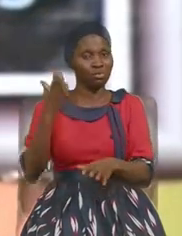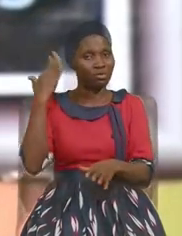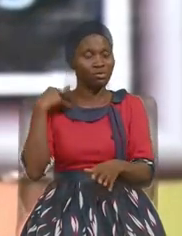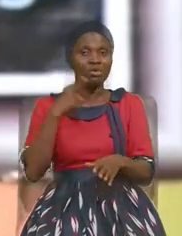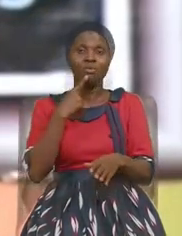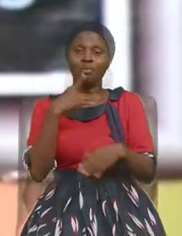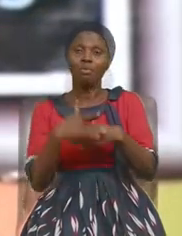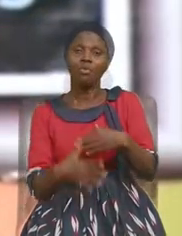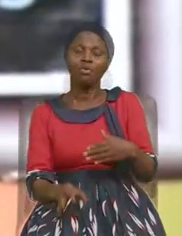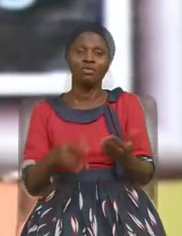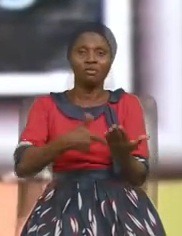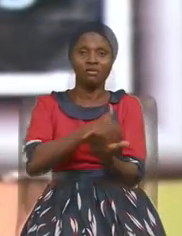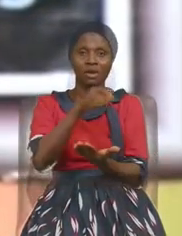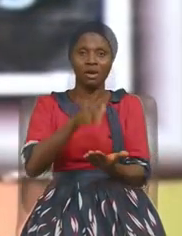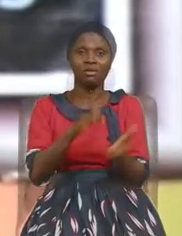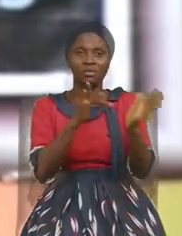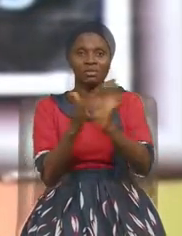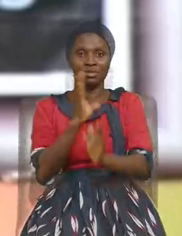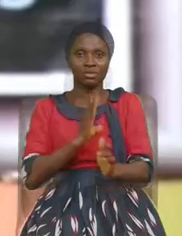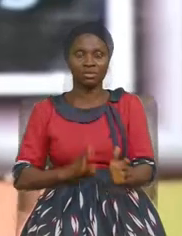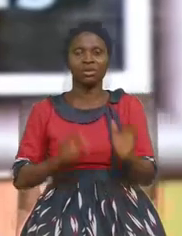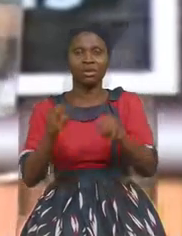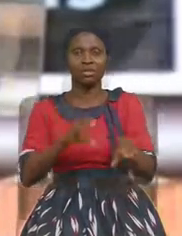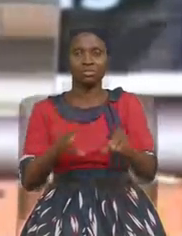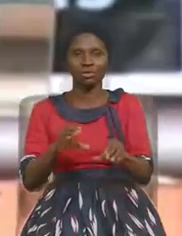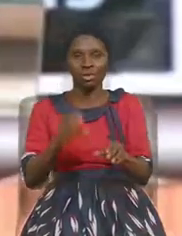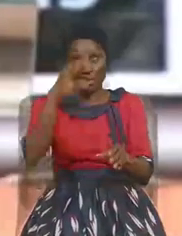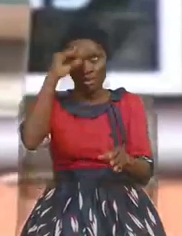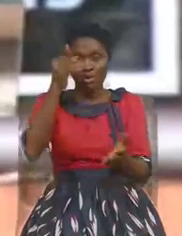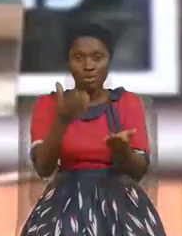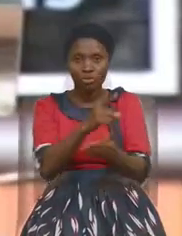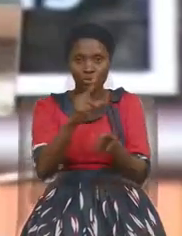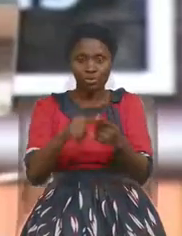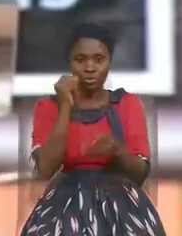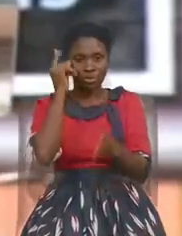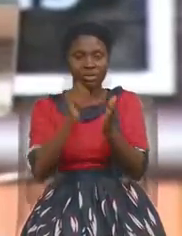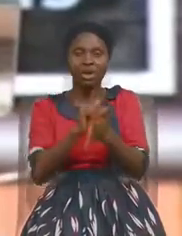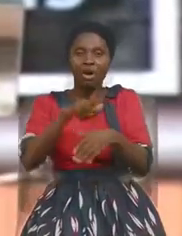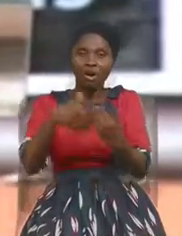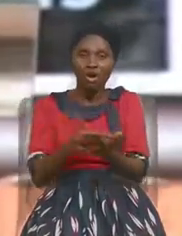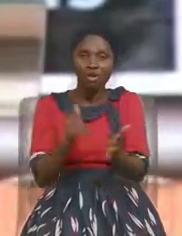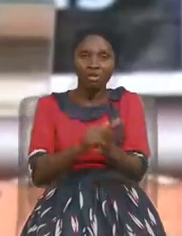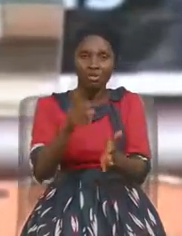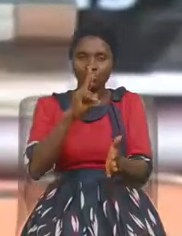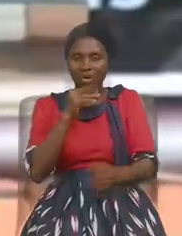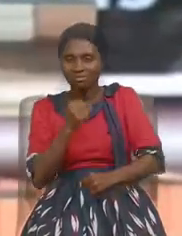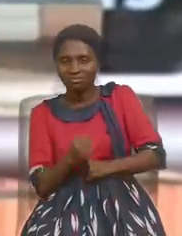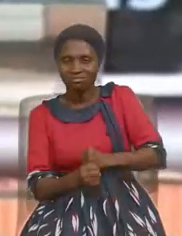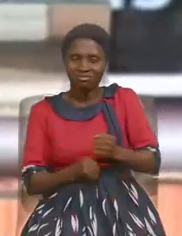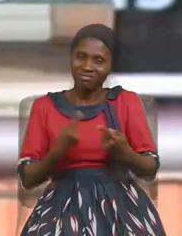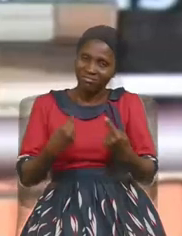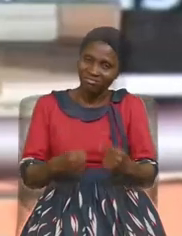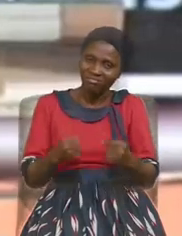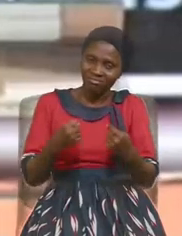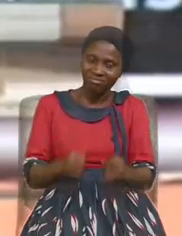de Jésus-Christ le fera. Il veut que tu comprennes toutes tes luttes, tes efforts, tout ce que tu n'as pas